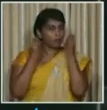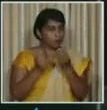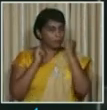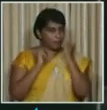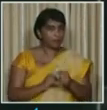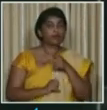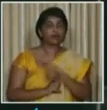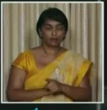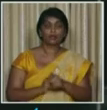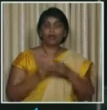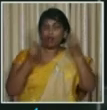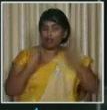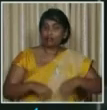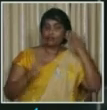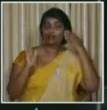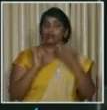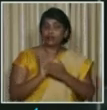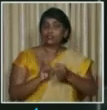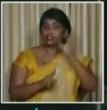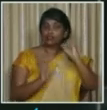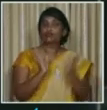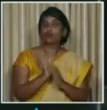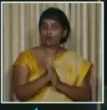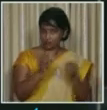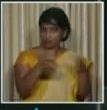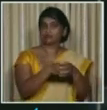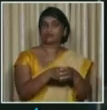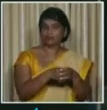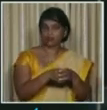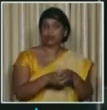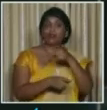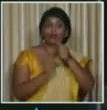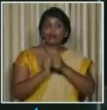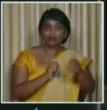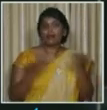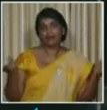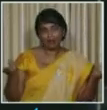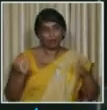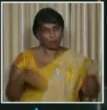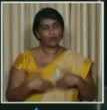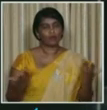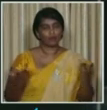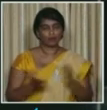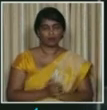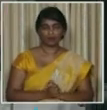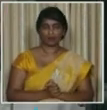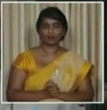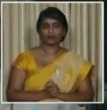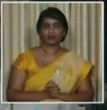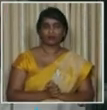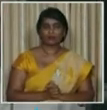පිළිබඳව බංකලොත් භාවය පිළිබඳව ජනාධිපති කොමිසමක් පත් කරන්න කියලා. ඒක ඔබතුමා කරලා නැහැ තාම. Let me reply.